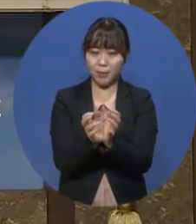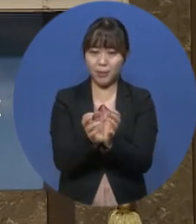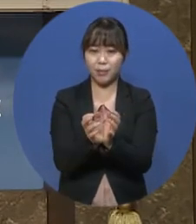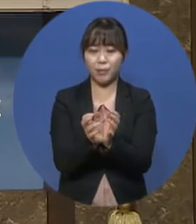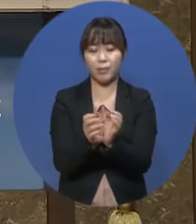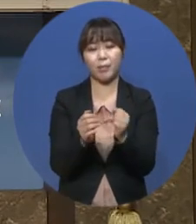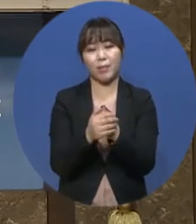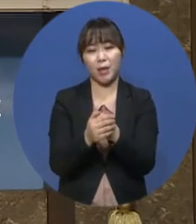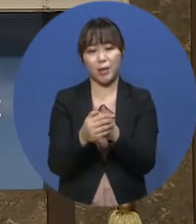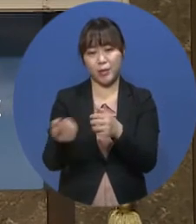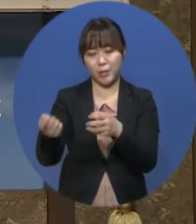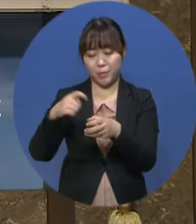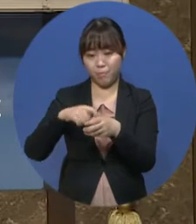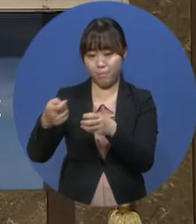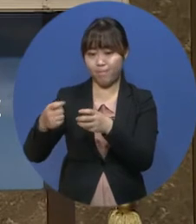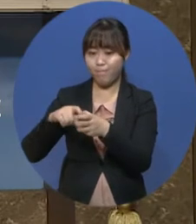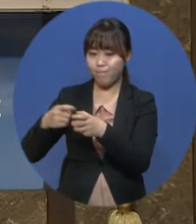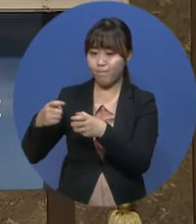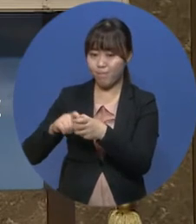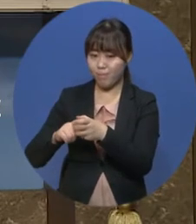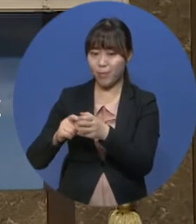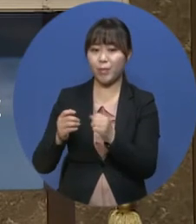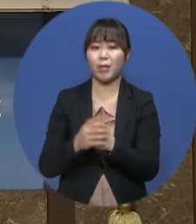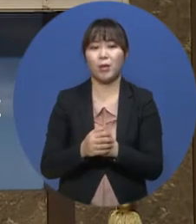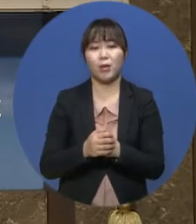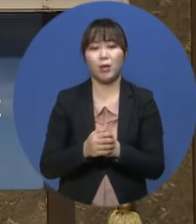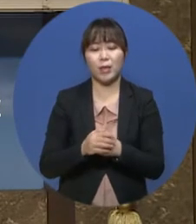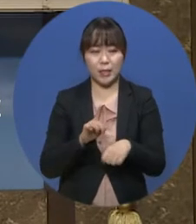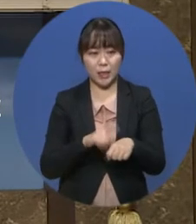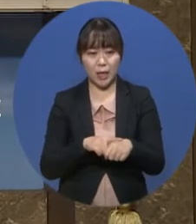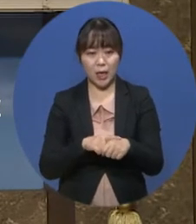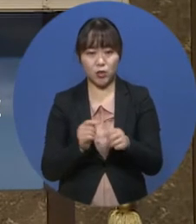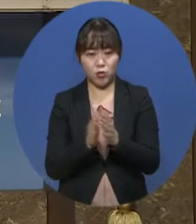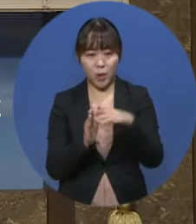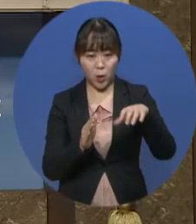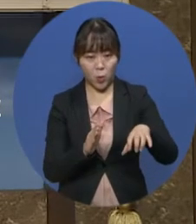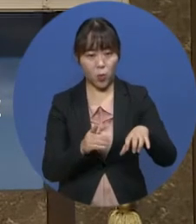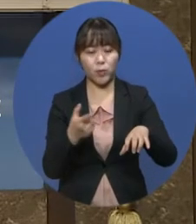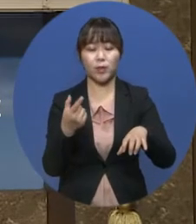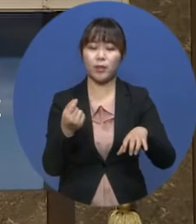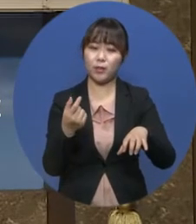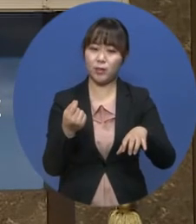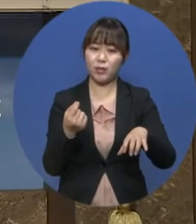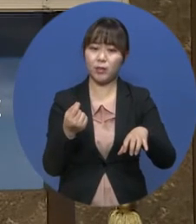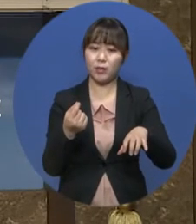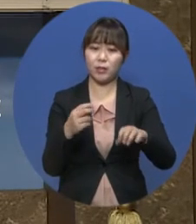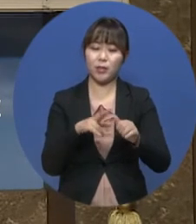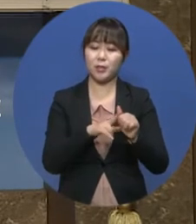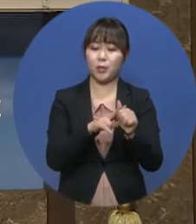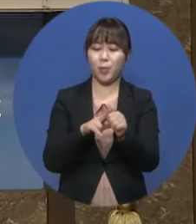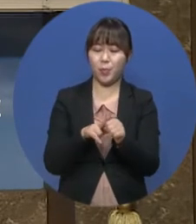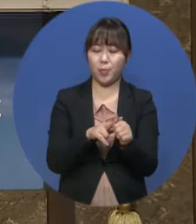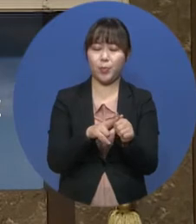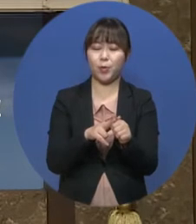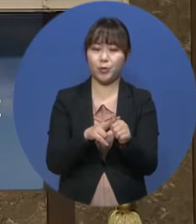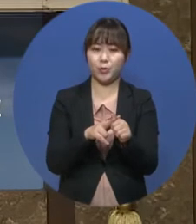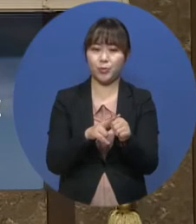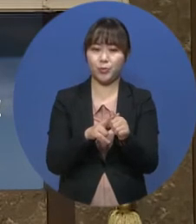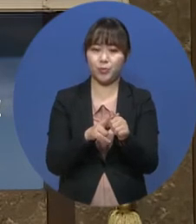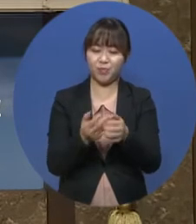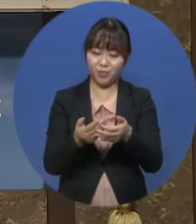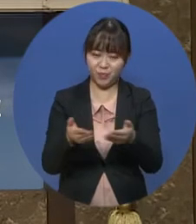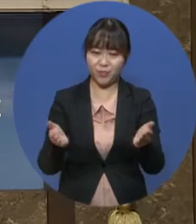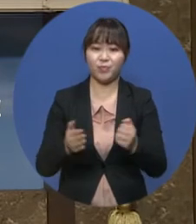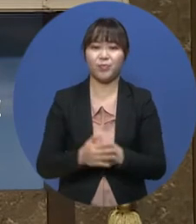에 저의 소속 되도록 하고 이 시간 장소 5 출발장소 이런 것들에 대한 근데 정보를 이제